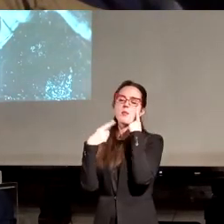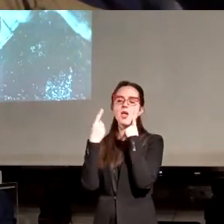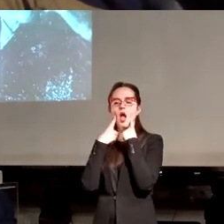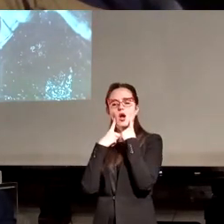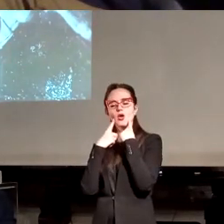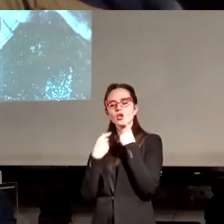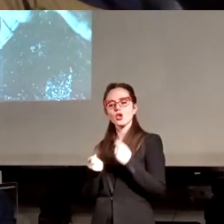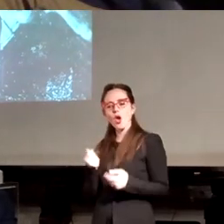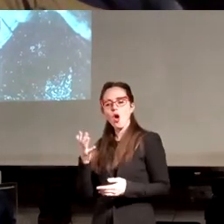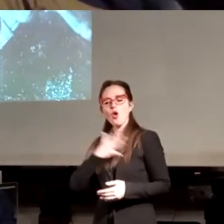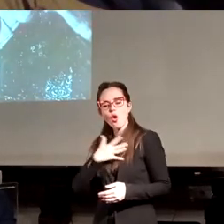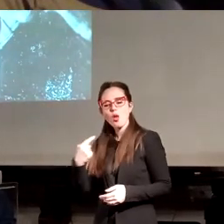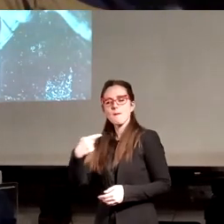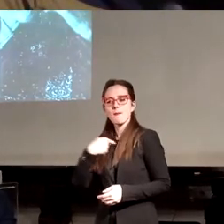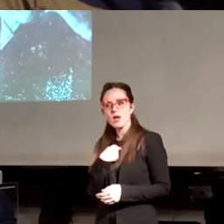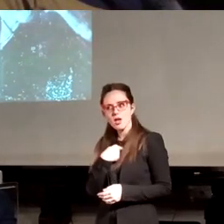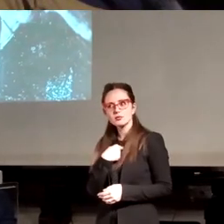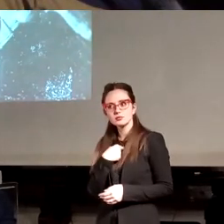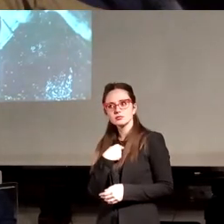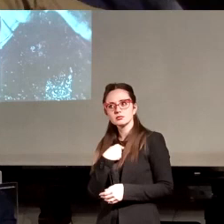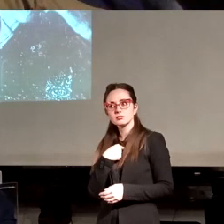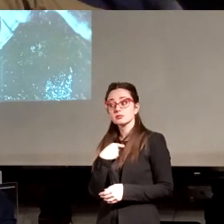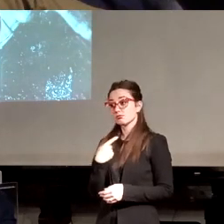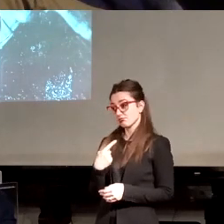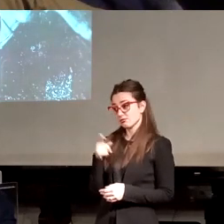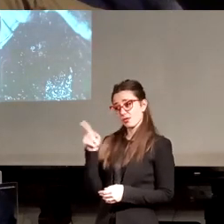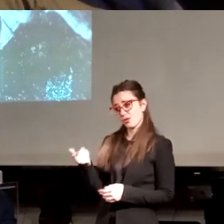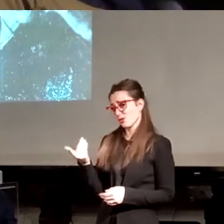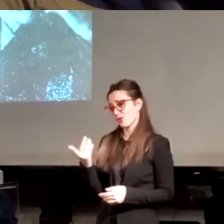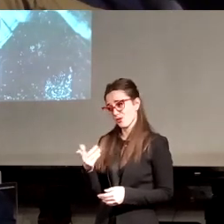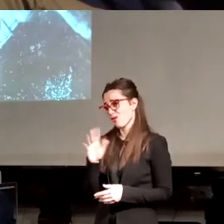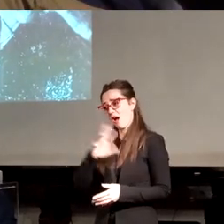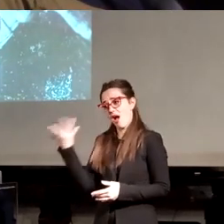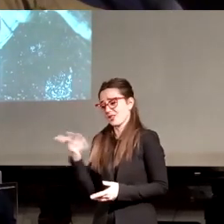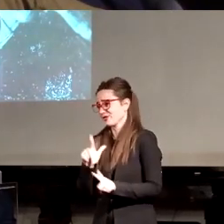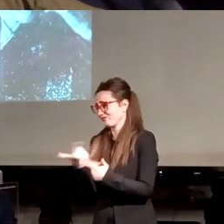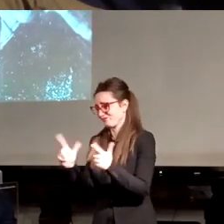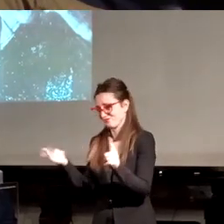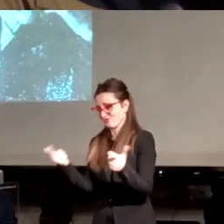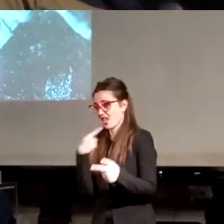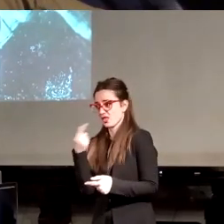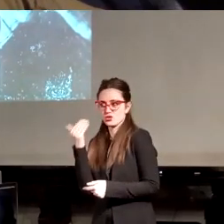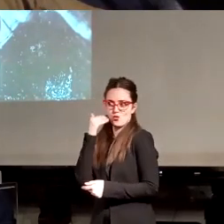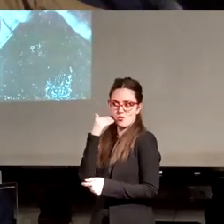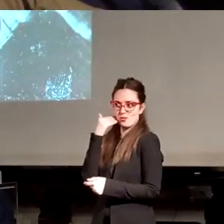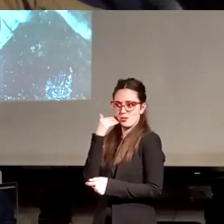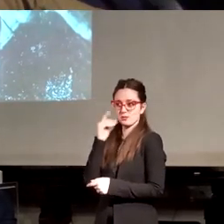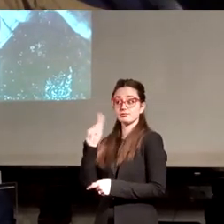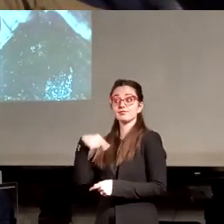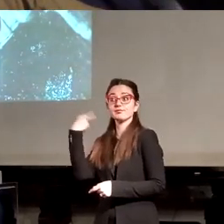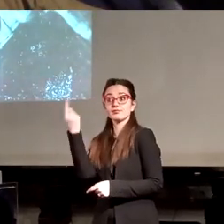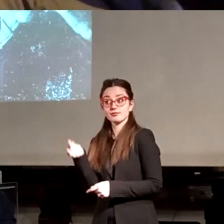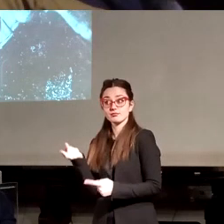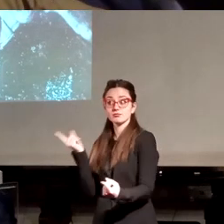peccati disse il giovane si vede che non hai di meglio da fare disse l'uomo l'indomani